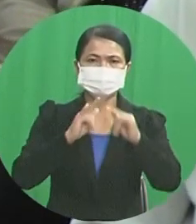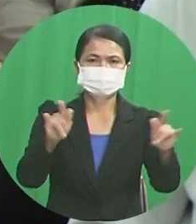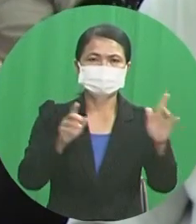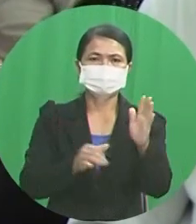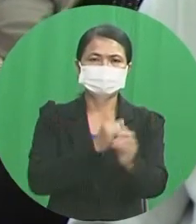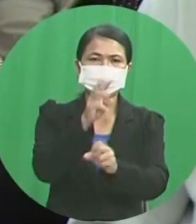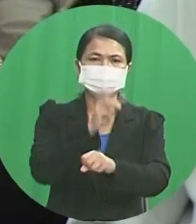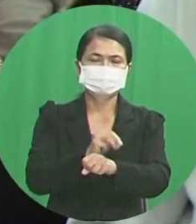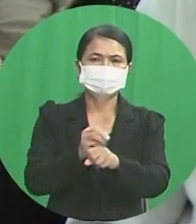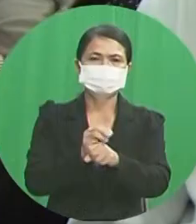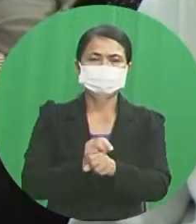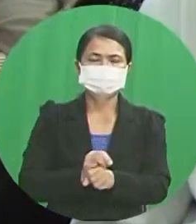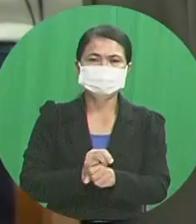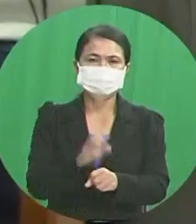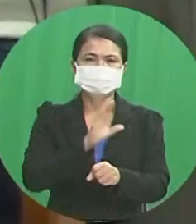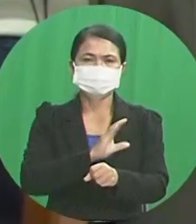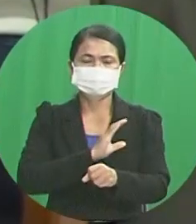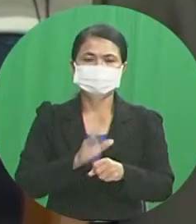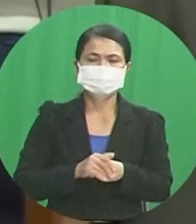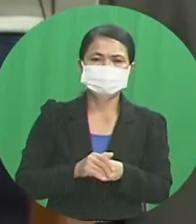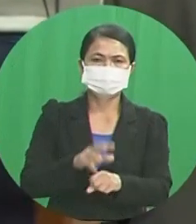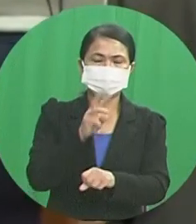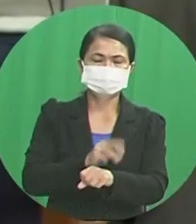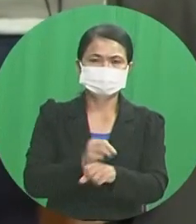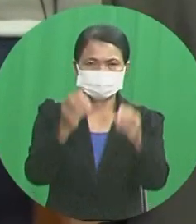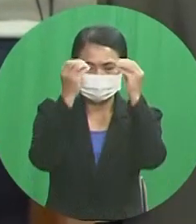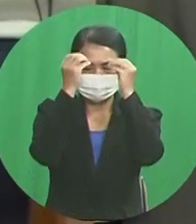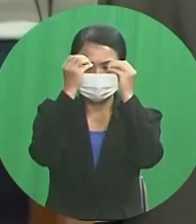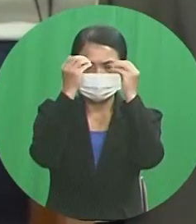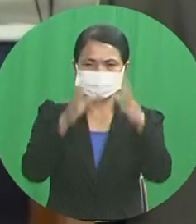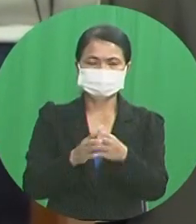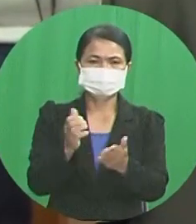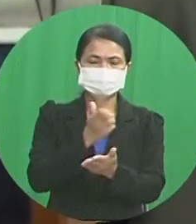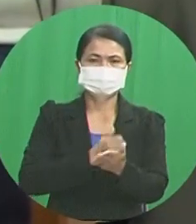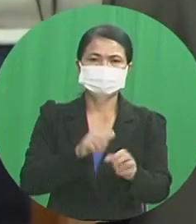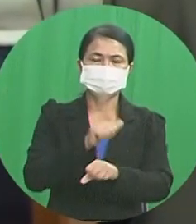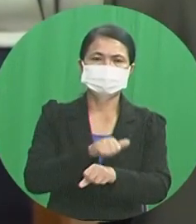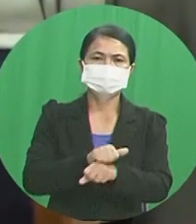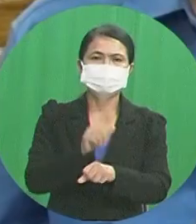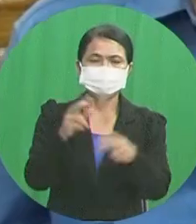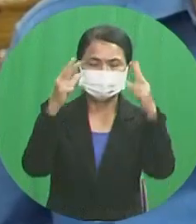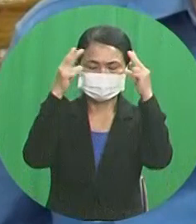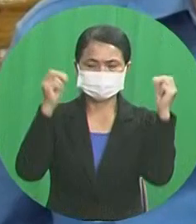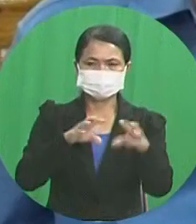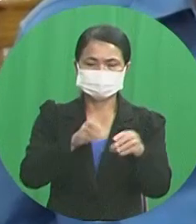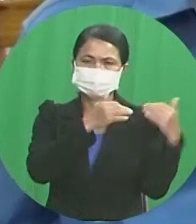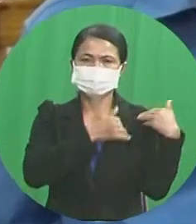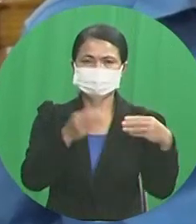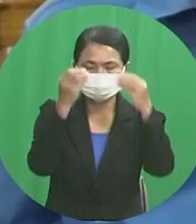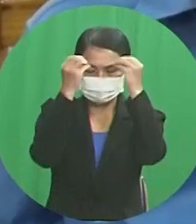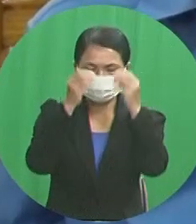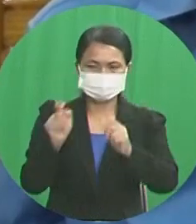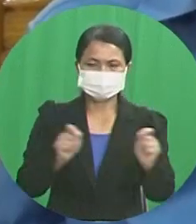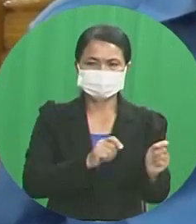រក្រសួងរវាងក្រសួងហាផ្ទៃនិងក្រសួងព័ត៌មានស្ដីពីទូនីតិភារកិច្ចរបស់មន្ត្រីទទួលបន្ទុកព័ត៌មានរដ្